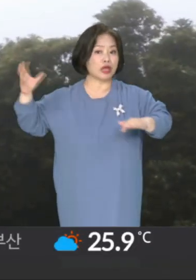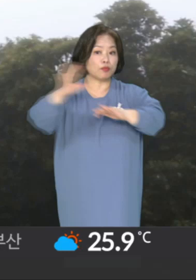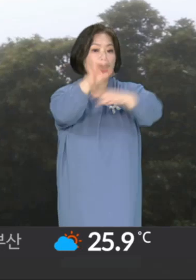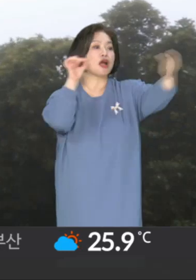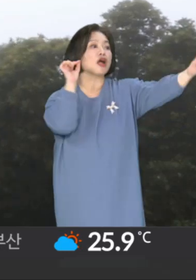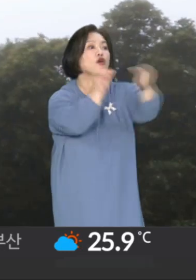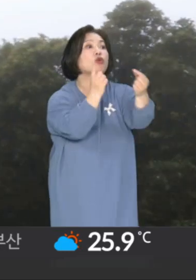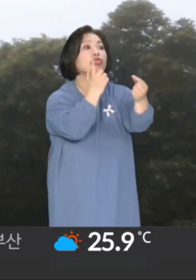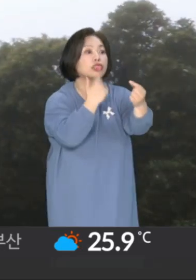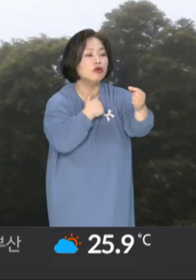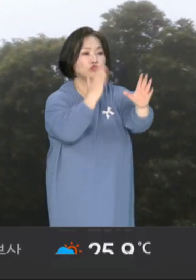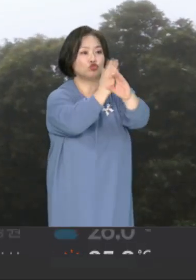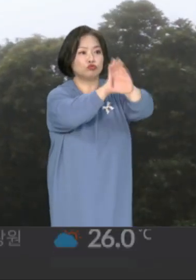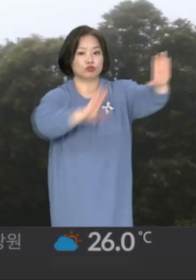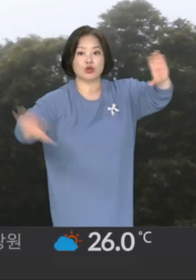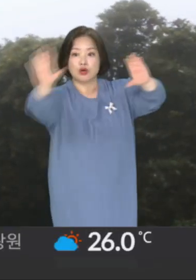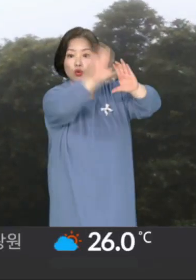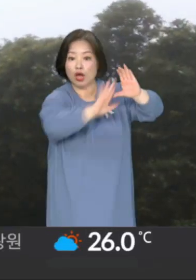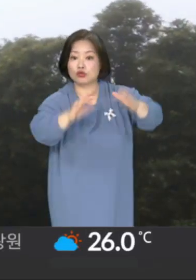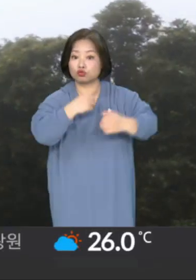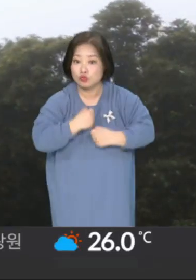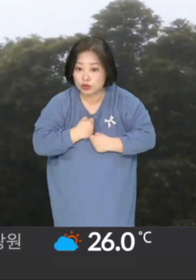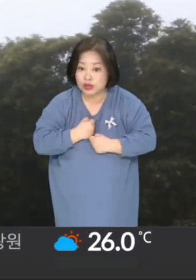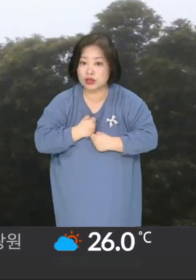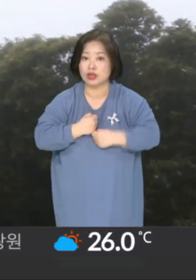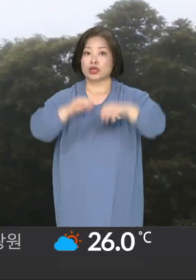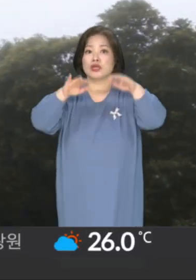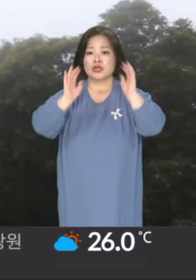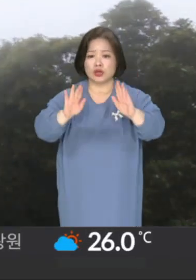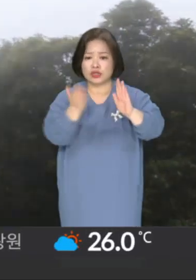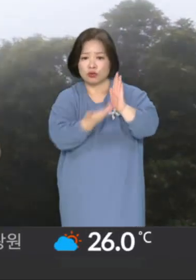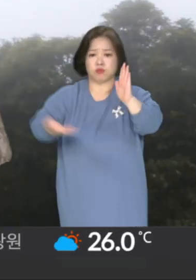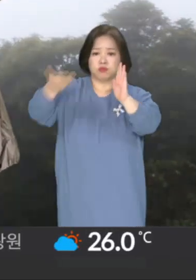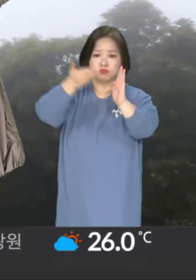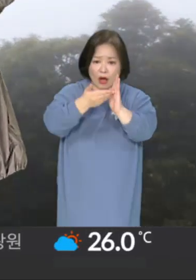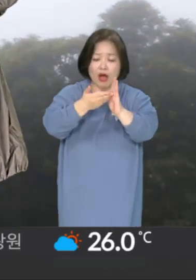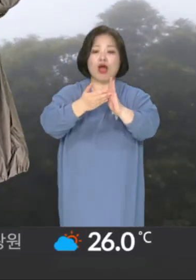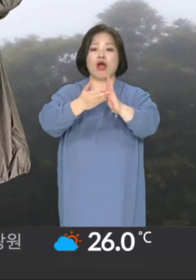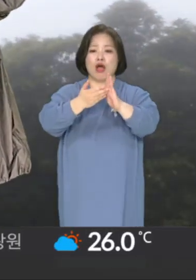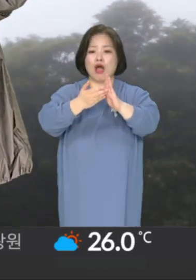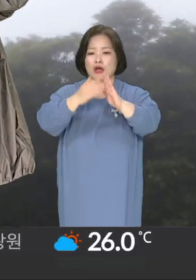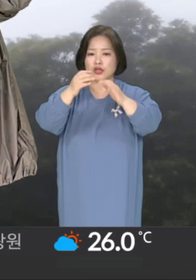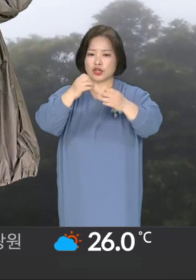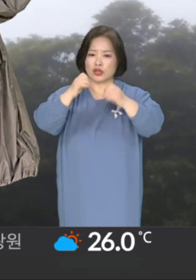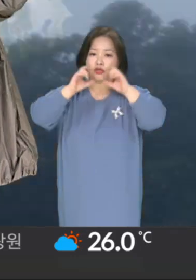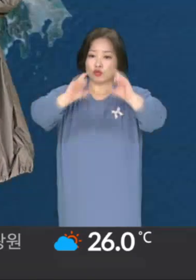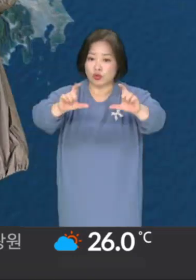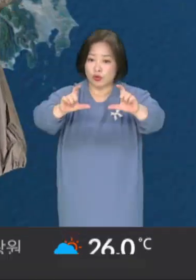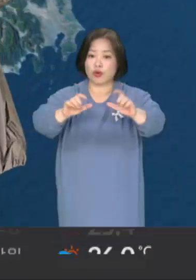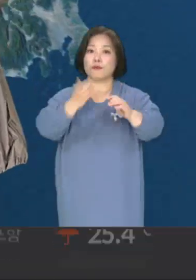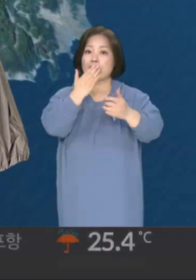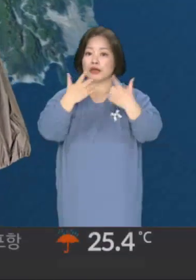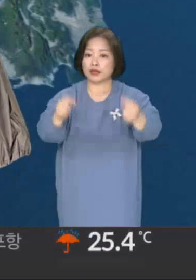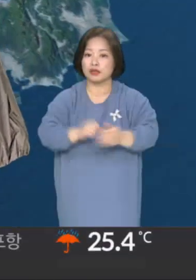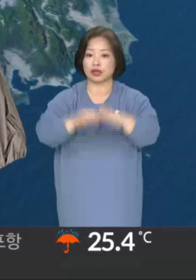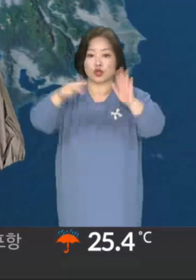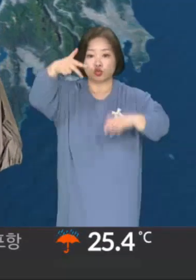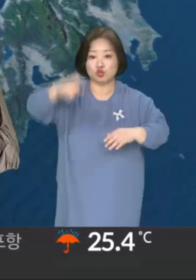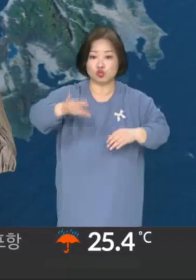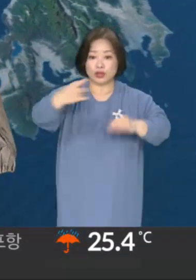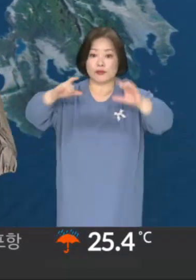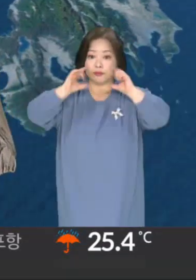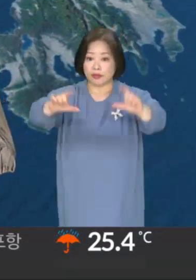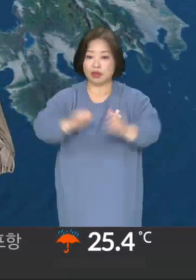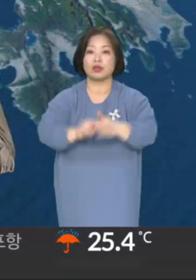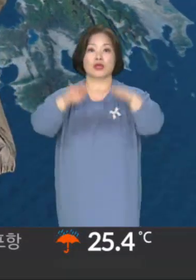가까워지는 중부지방의 태풍주의보가 태풍 경보로 강화될 수가 있겠습니다 레이더 영상을 보시면 남부에